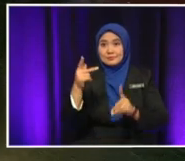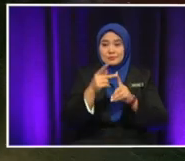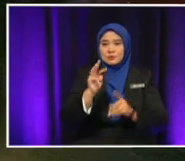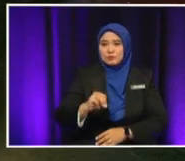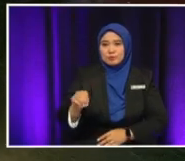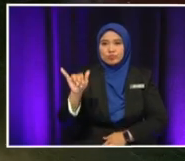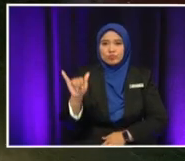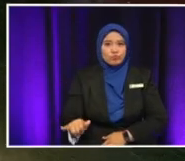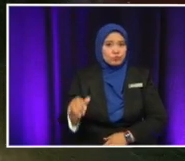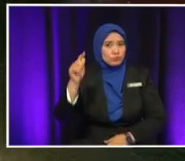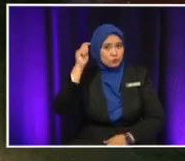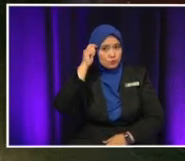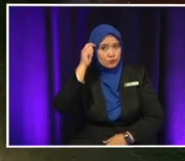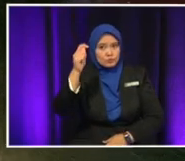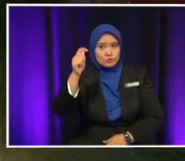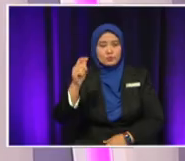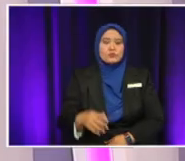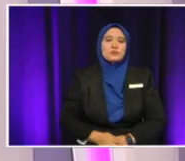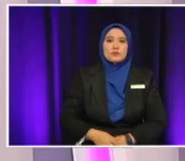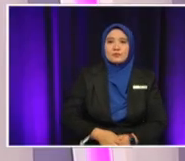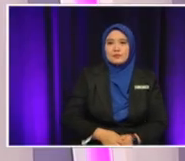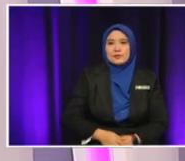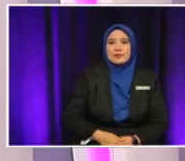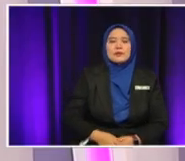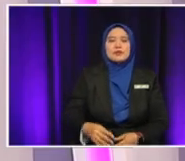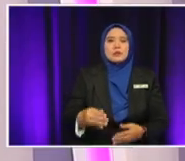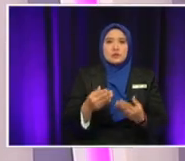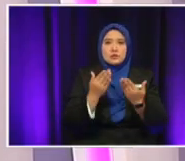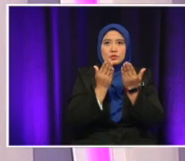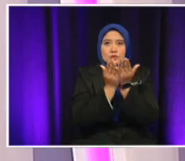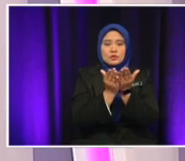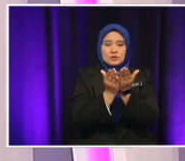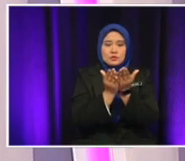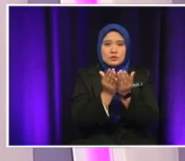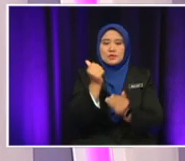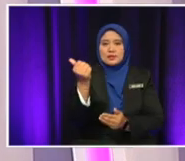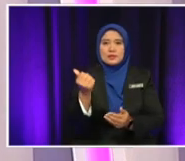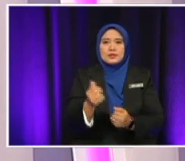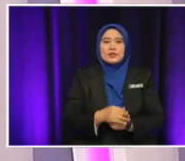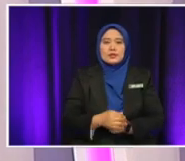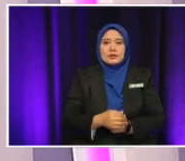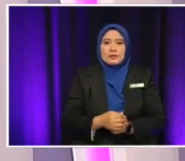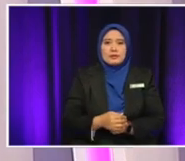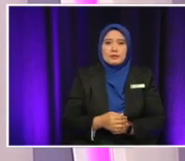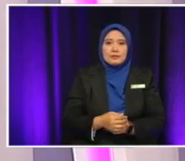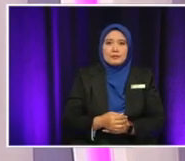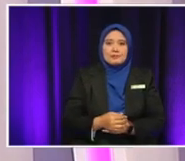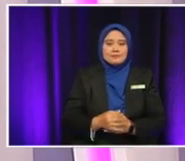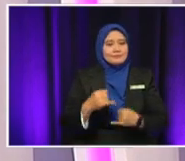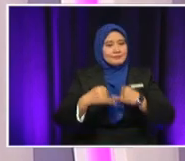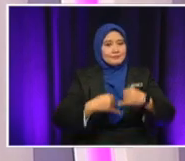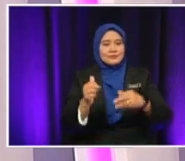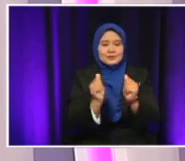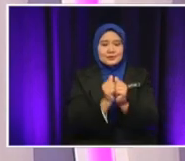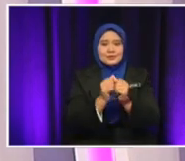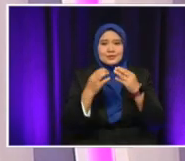menonton pada ketika ini Saya doakan Anda berjaya dengan Cemerlang saya Hakim senyum nampak gigi ada